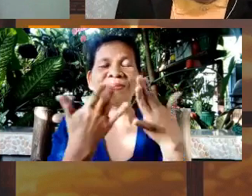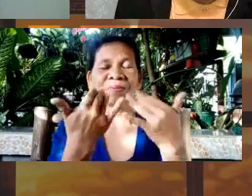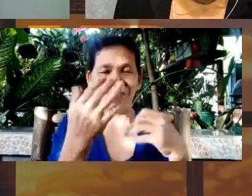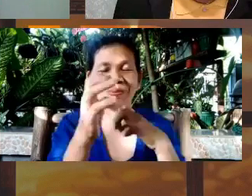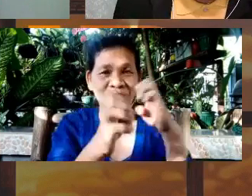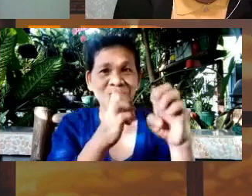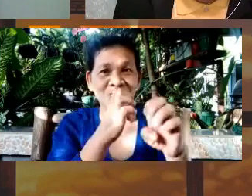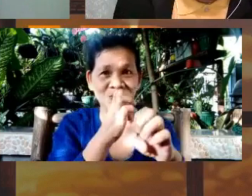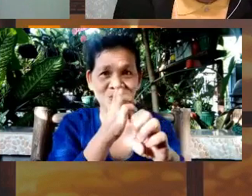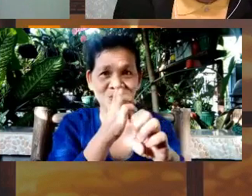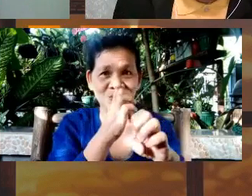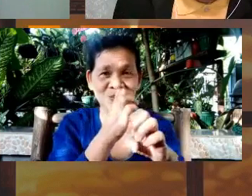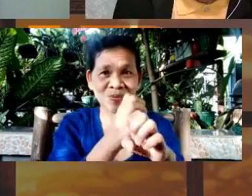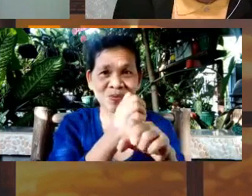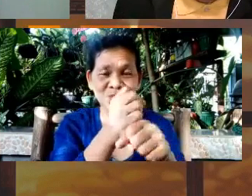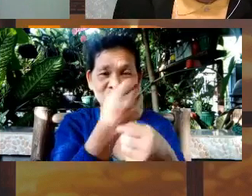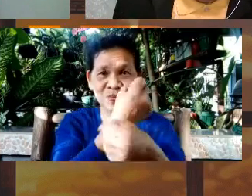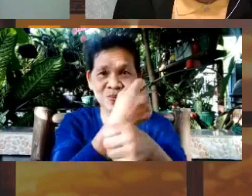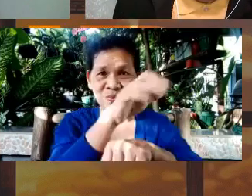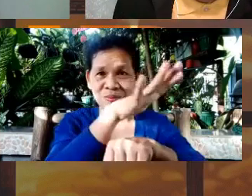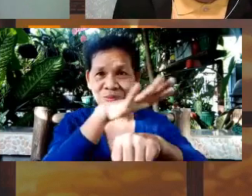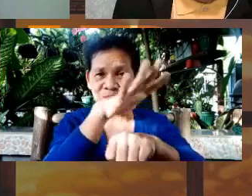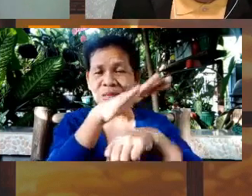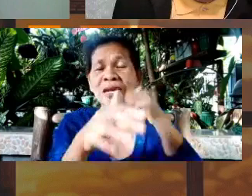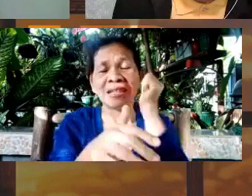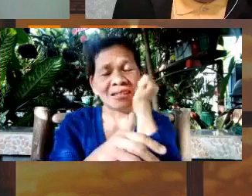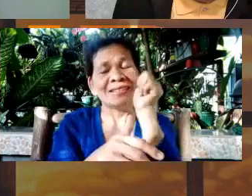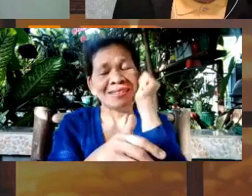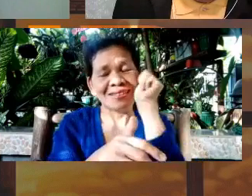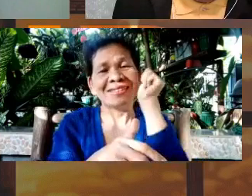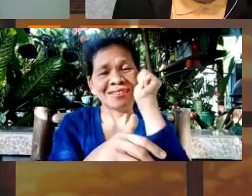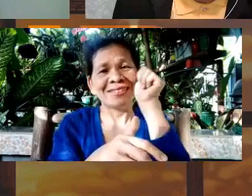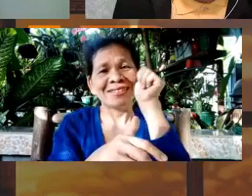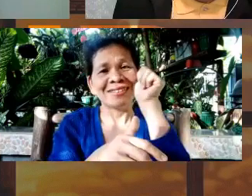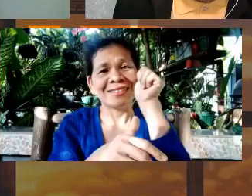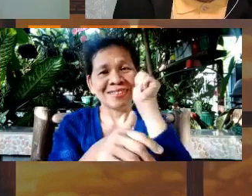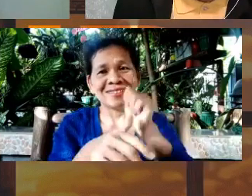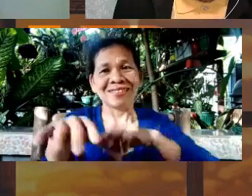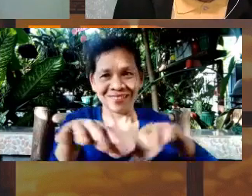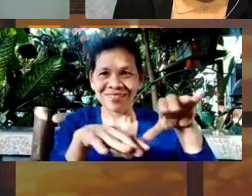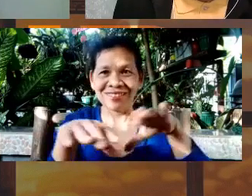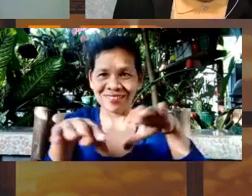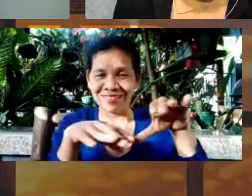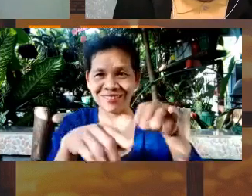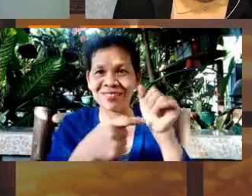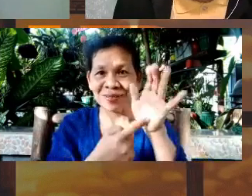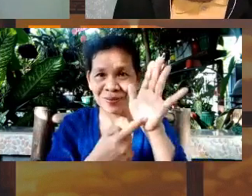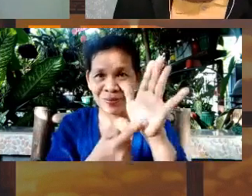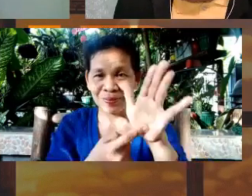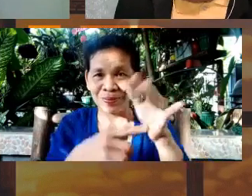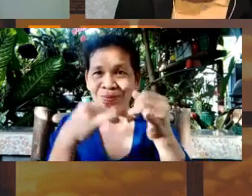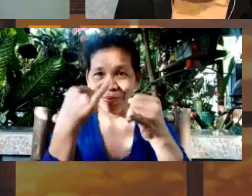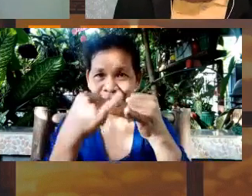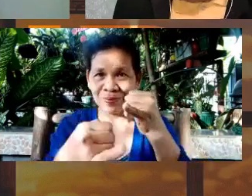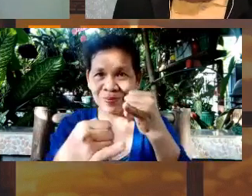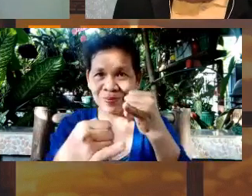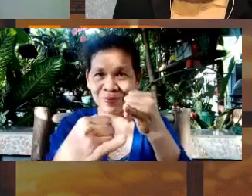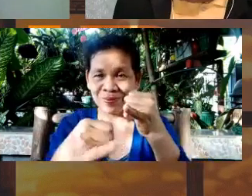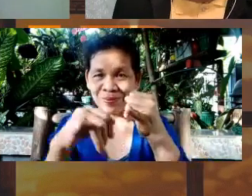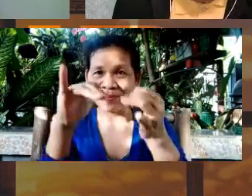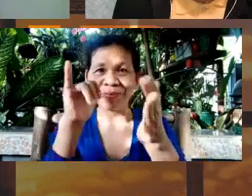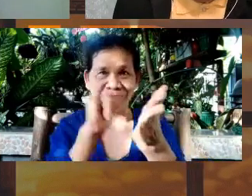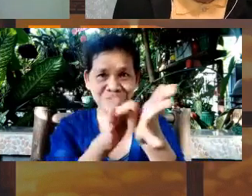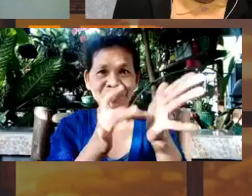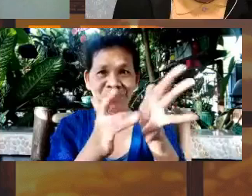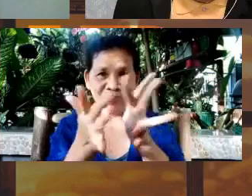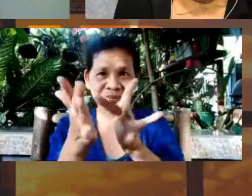na araw-araw po yung ginagawa. At of course, ipinakita niya sa bandang huli na si Jesus ay